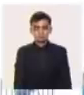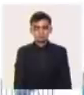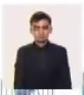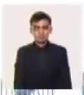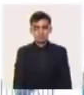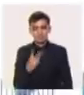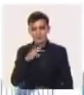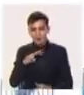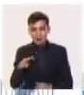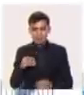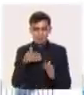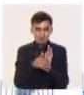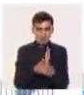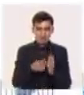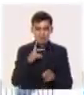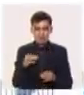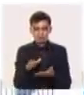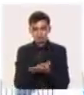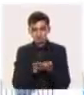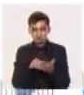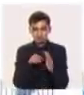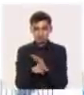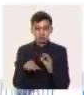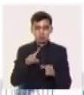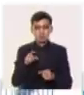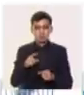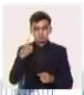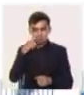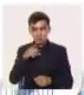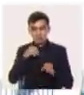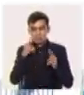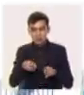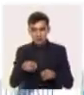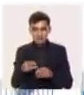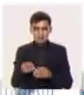62 миллиона, чтобы тут завести специальные